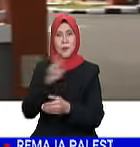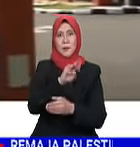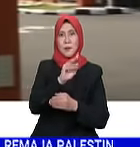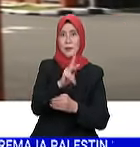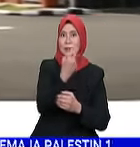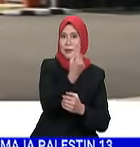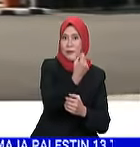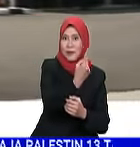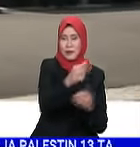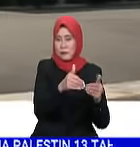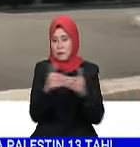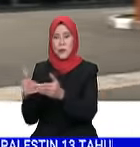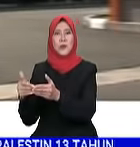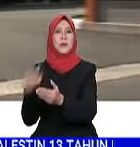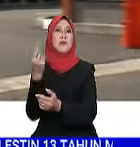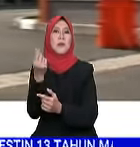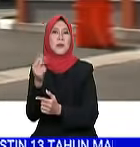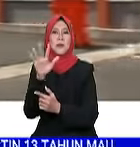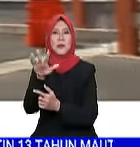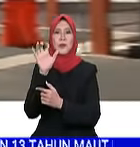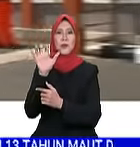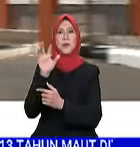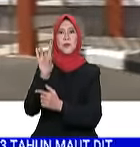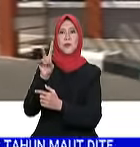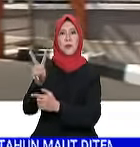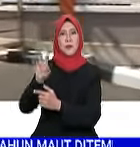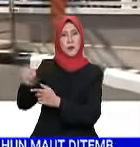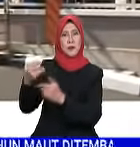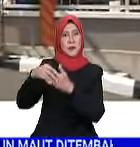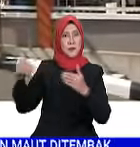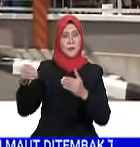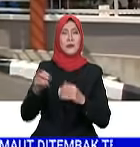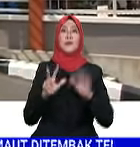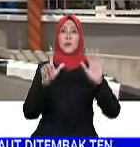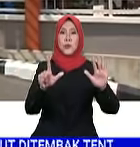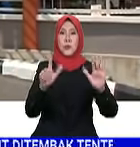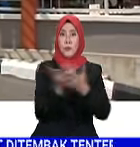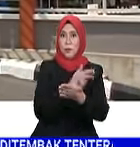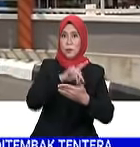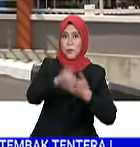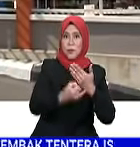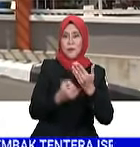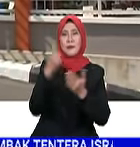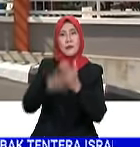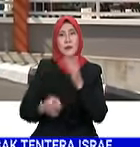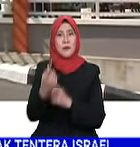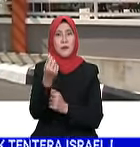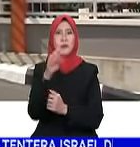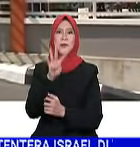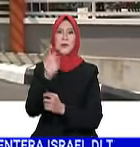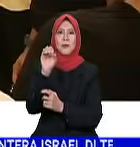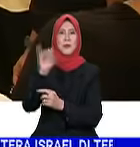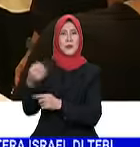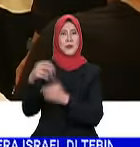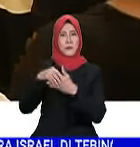ke-11 dengan kos sebanyak RM582 juta ringgit, selain 7 projek baru dengan kos lebih RM40 juta